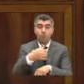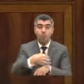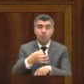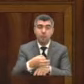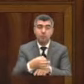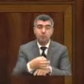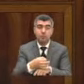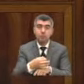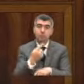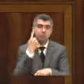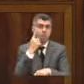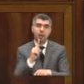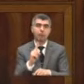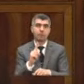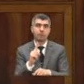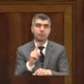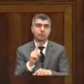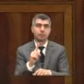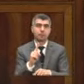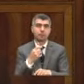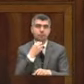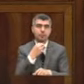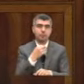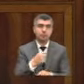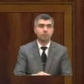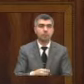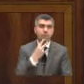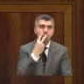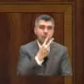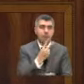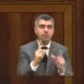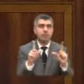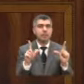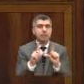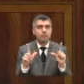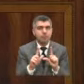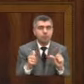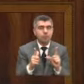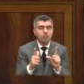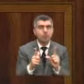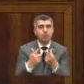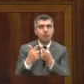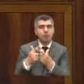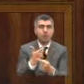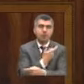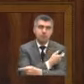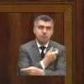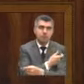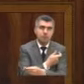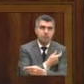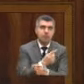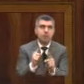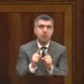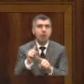اعلم. ما بقيت تنطق حتى في راسي. كتشوف في التلفازه اليوم كيقول لك راه الجائحه هنا دير هذا الفاكسين راه مزيان، غدا تيقول لك لا ما